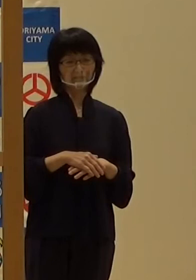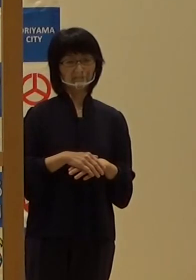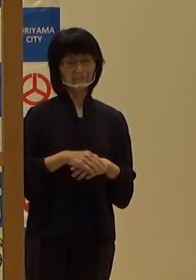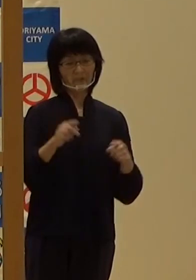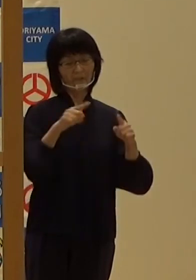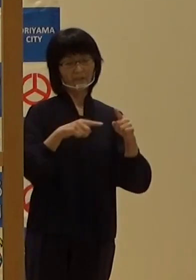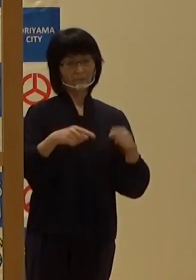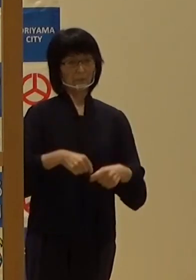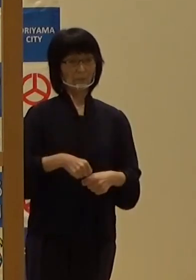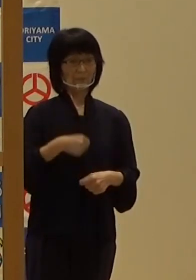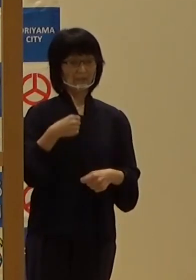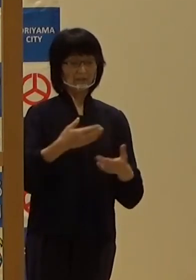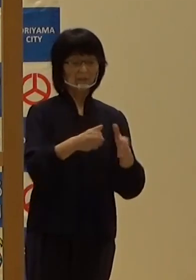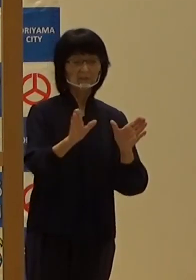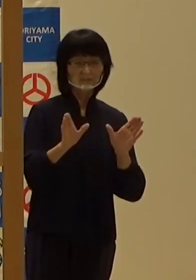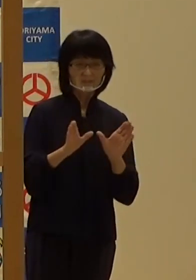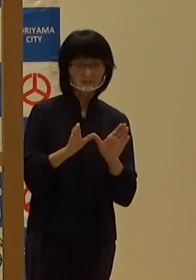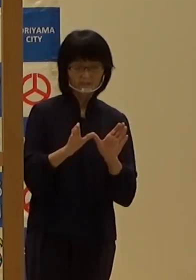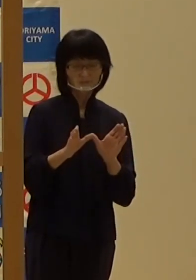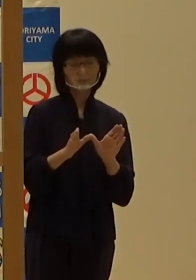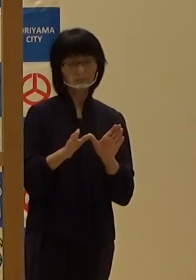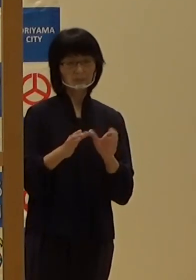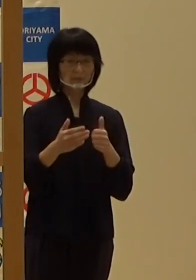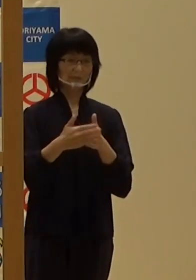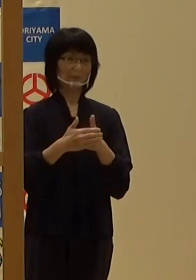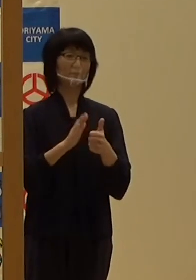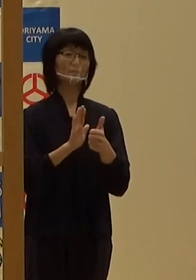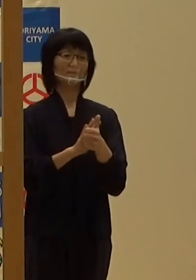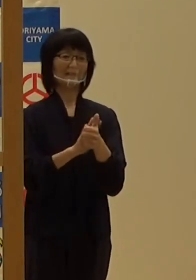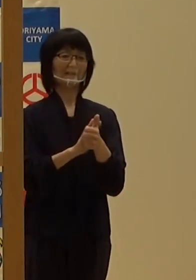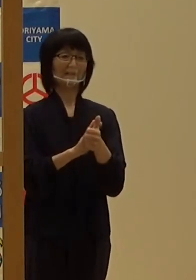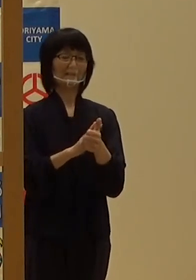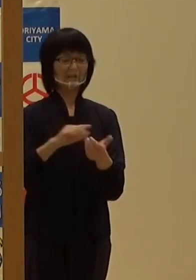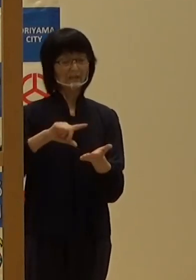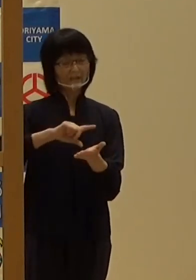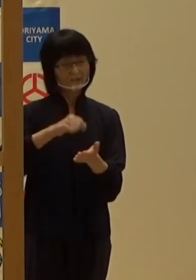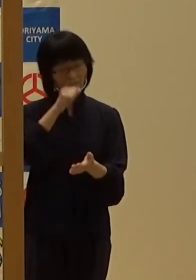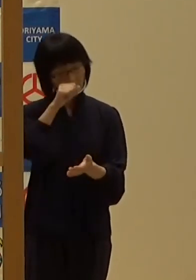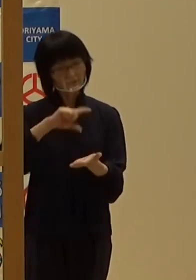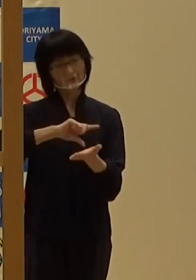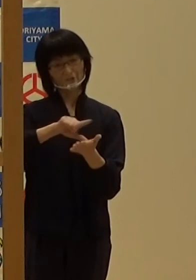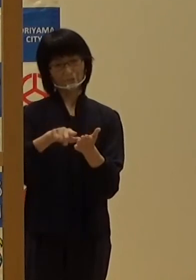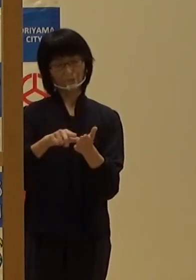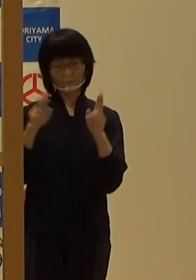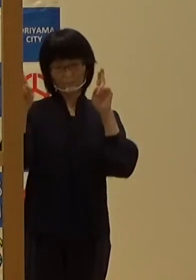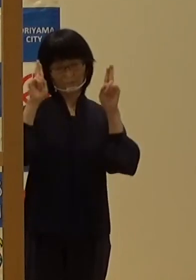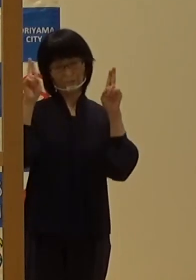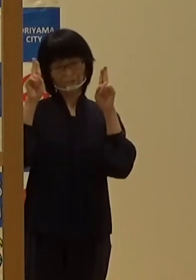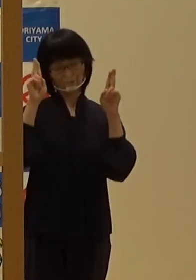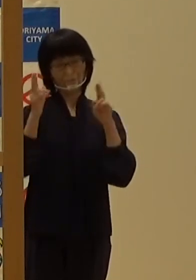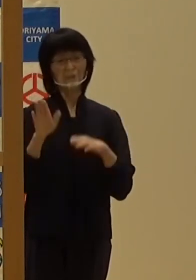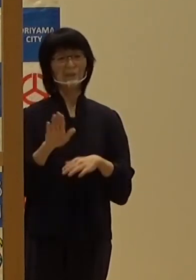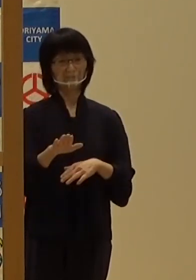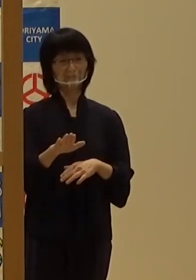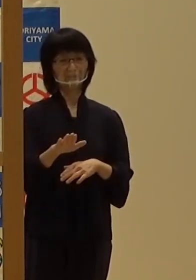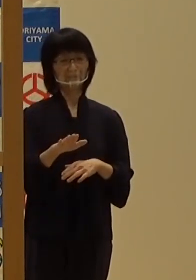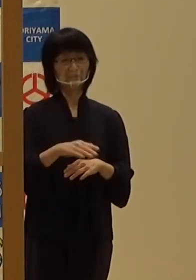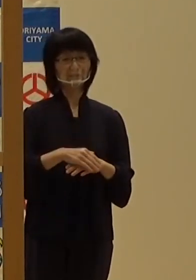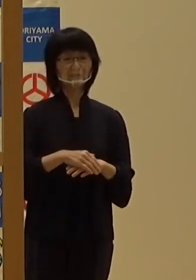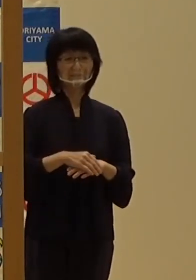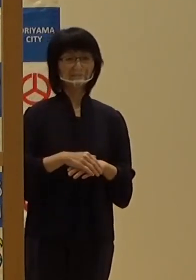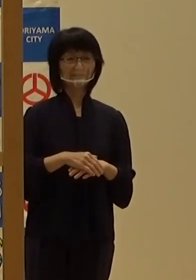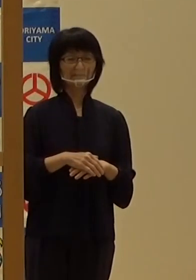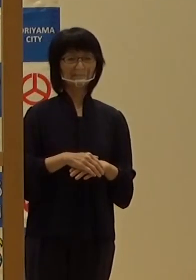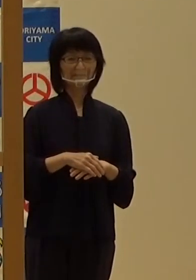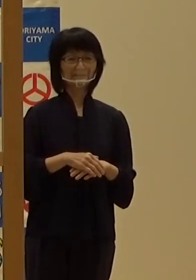れぞれ事業所等と協力しながら、より良い、地元の企業も入っているという観点もございますので、そ